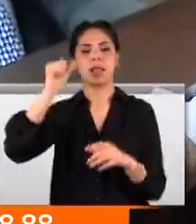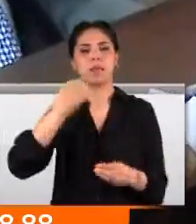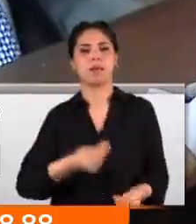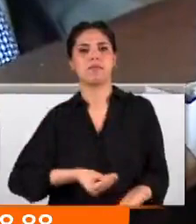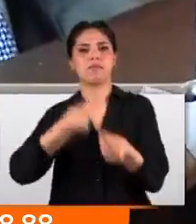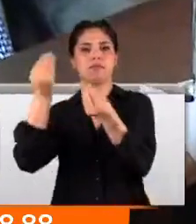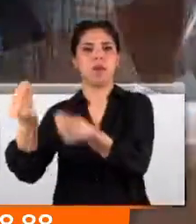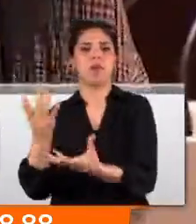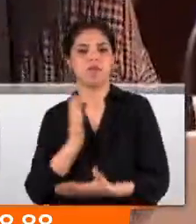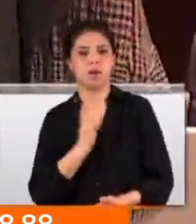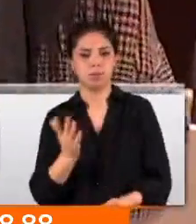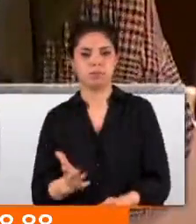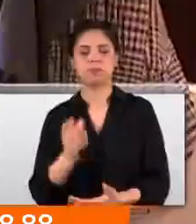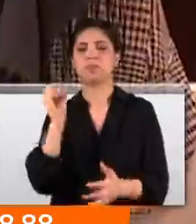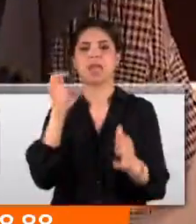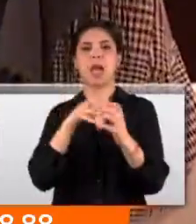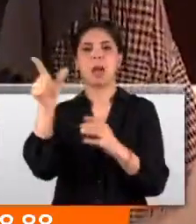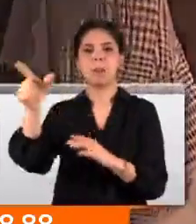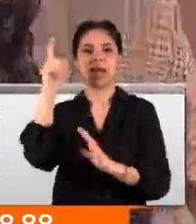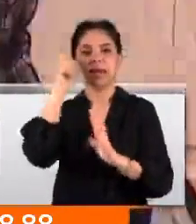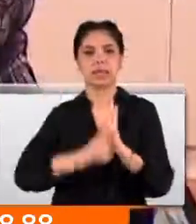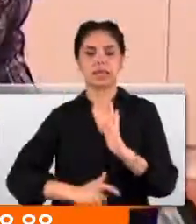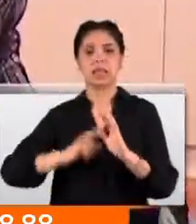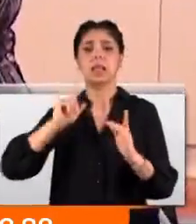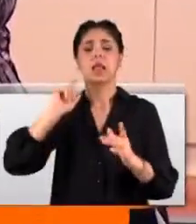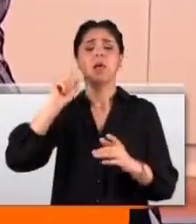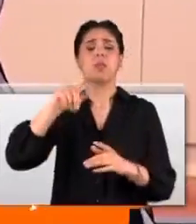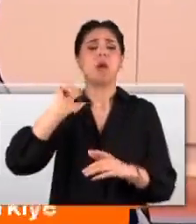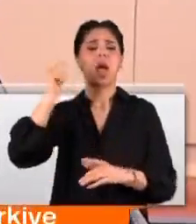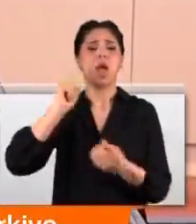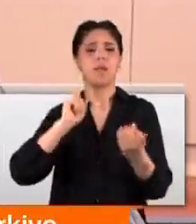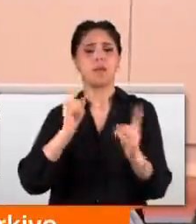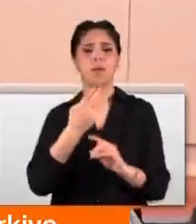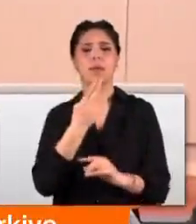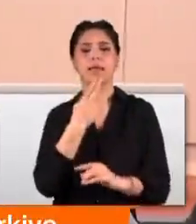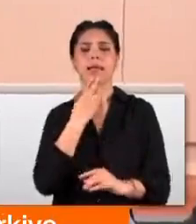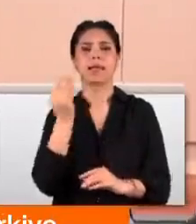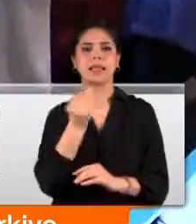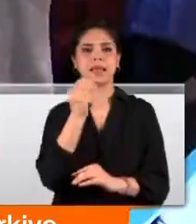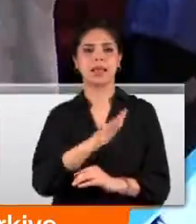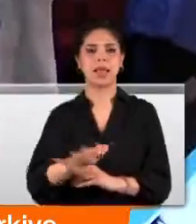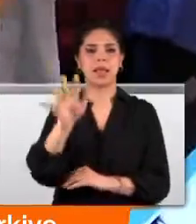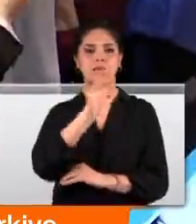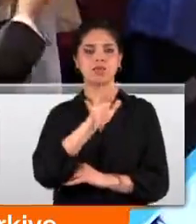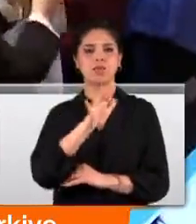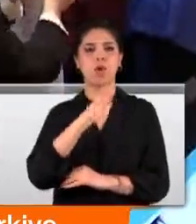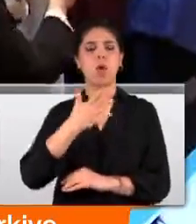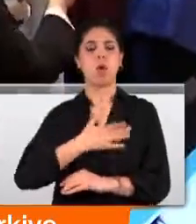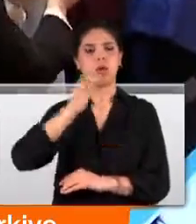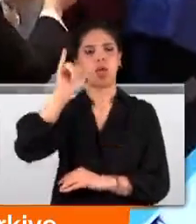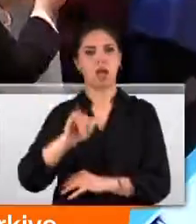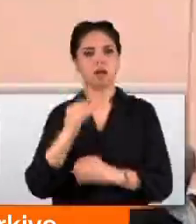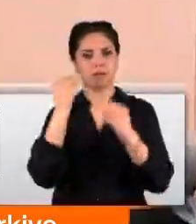iletiliyor. AK Parti listelerinde her dönem ön planda olan kadın ve gençlere bu kez de öncelik